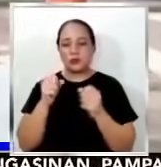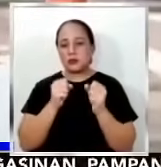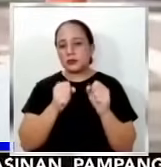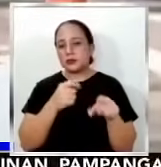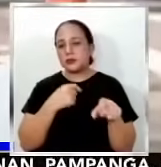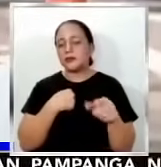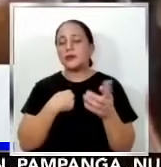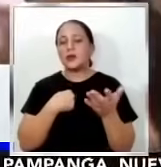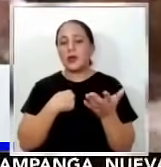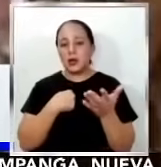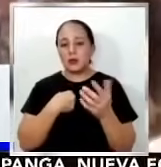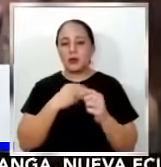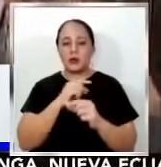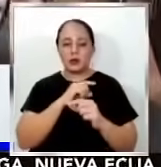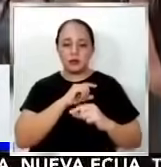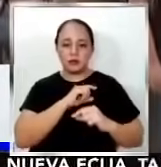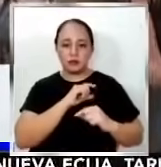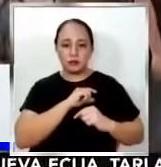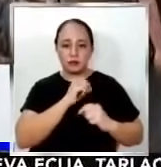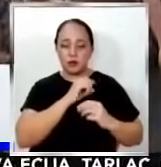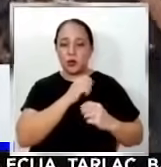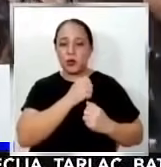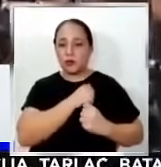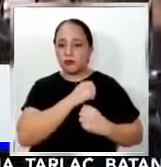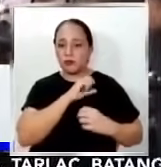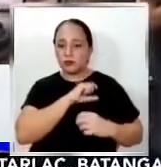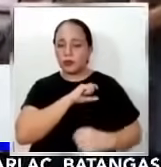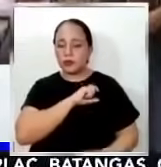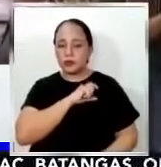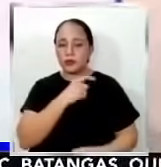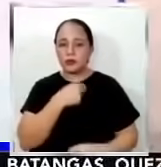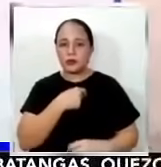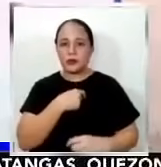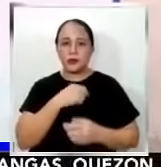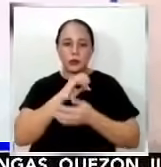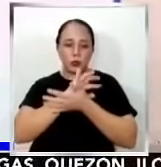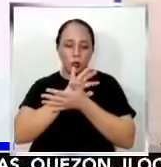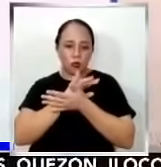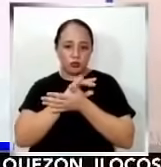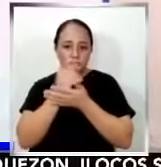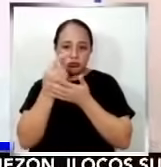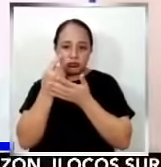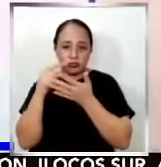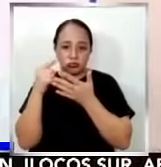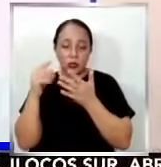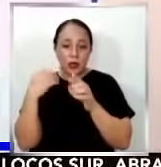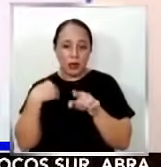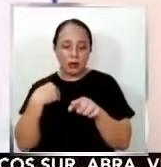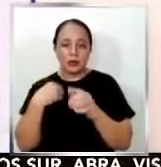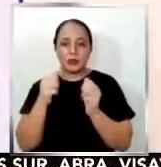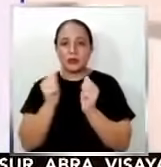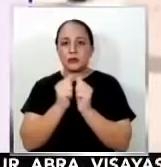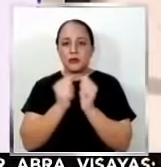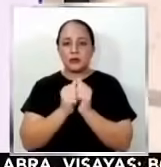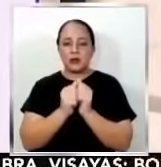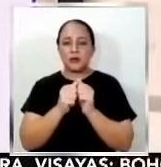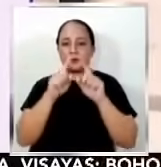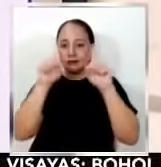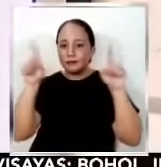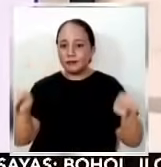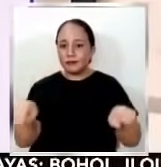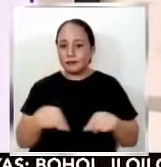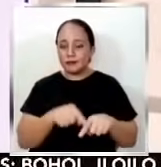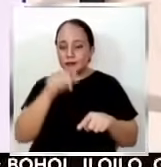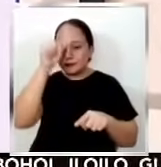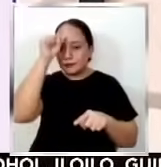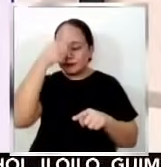gear. May mga pulis naman na nagsisilbing COVID marshals. May bit-bit silang mga karatula na nagpapaalala ng minimum